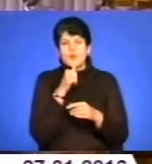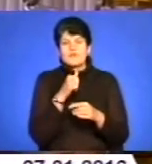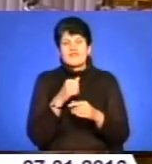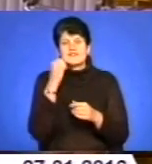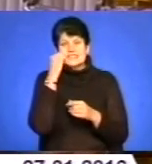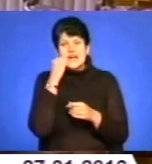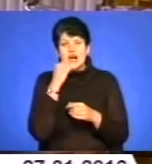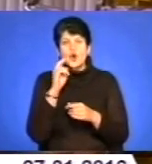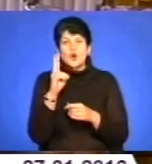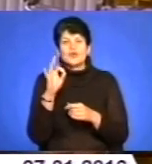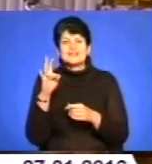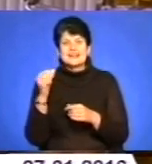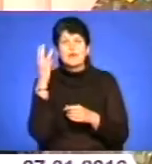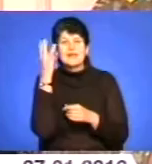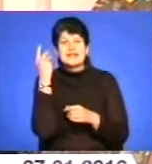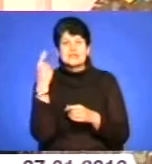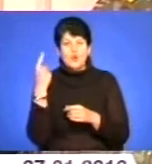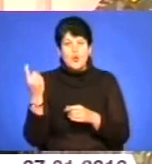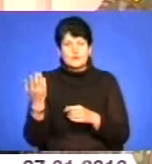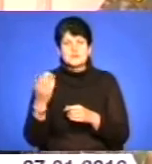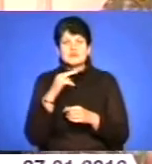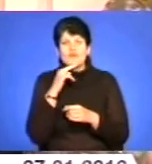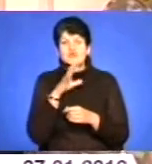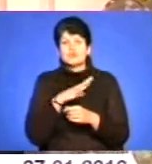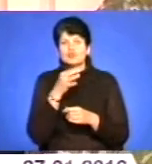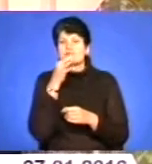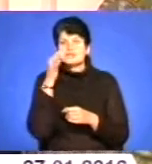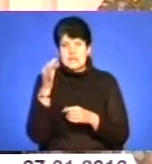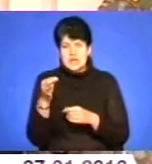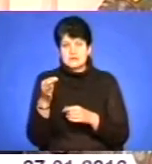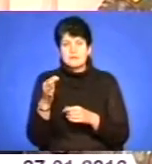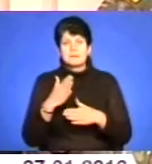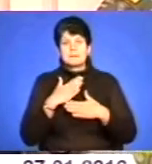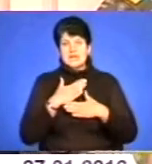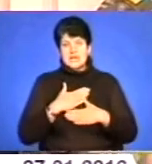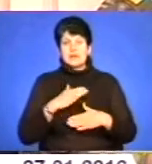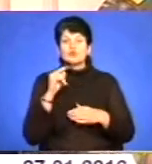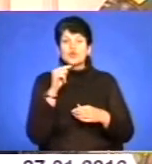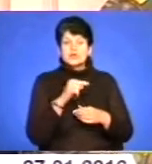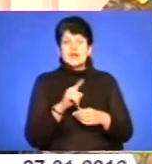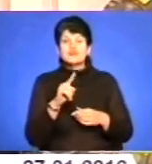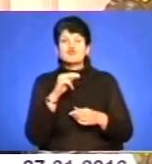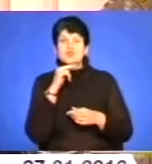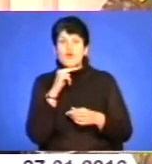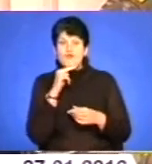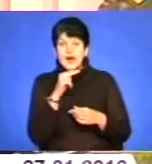Староконстянтинові Хмельницької області. Зауваження були сказані. Мені дуже приємно те, що зауваження,